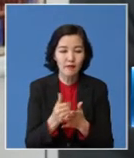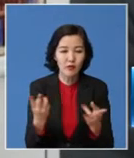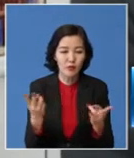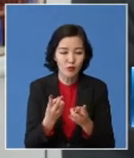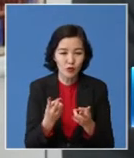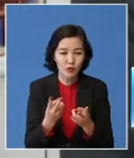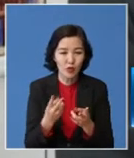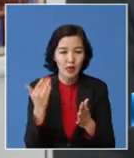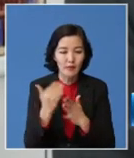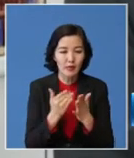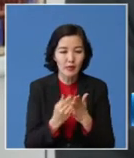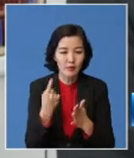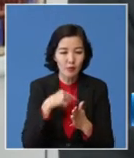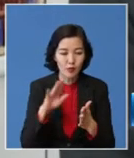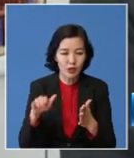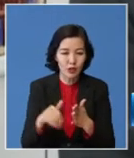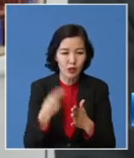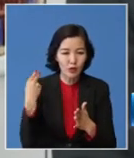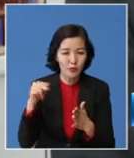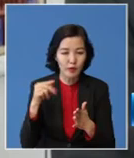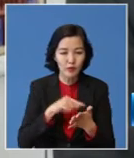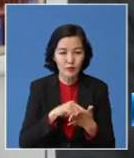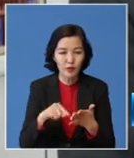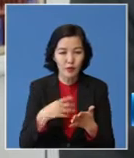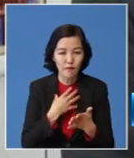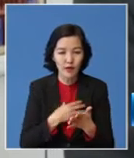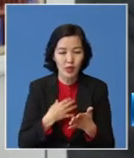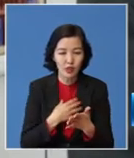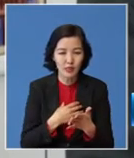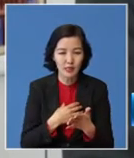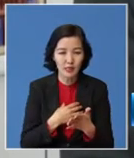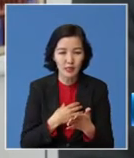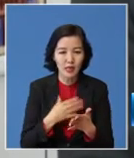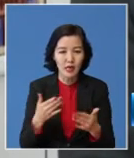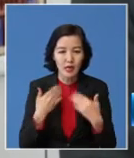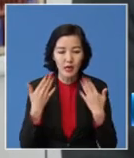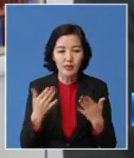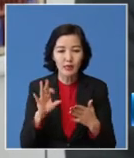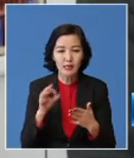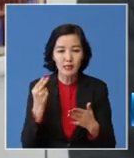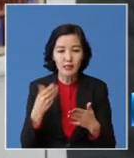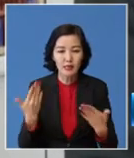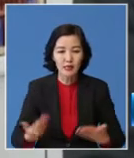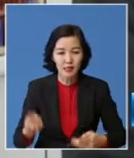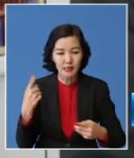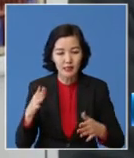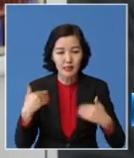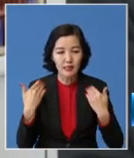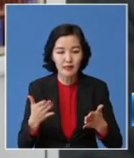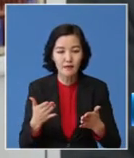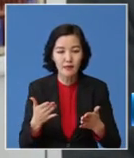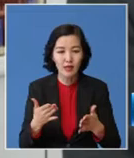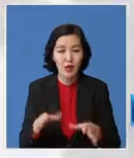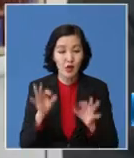В программной статье «Рухани Жангыру» президент подчеркнул важность этого пункта. А обращение «Пять социальных инициатив» – это своевременный